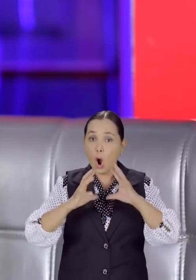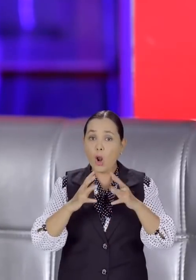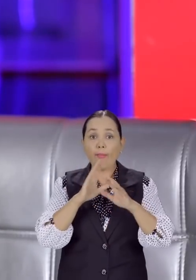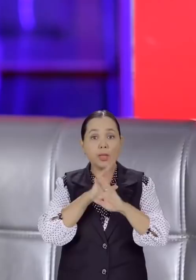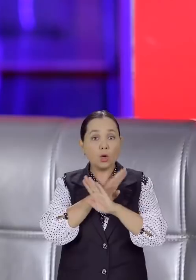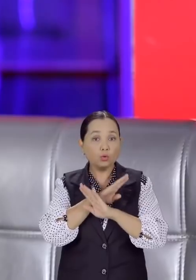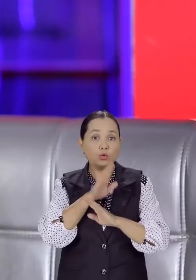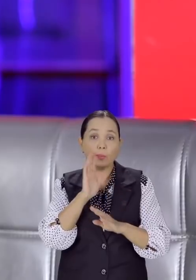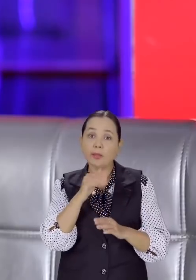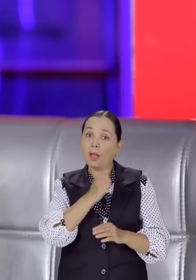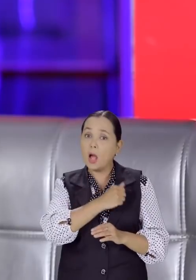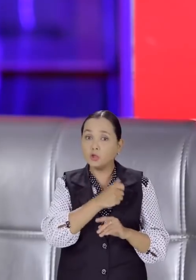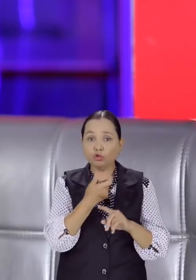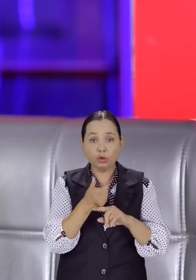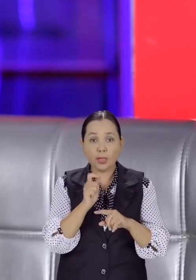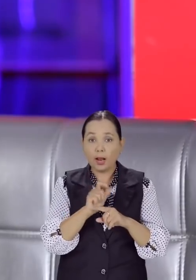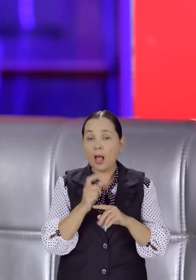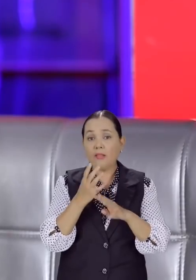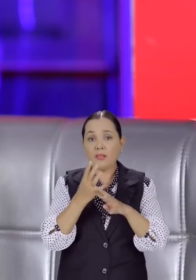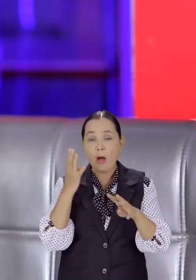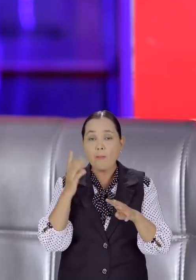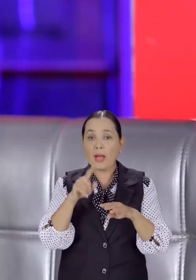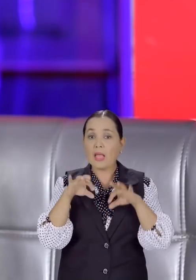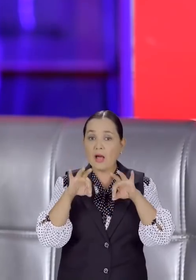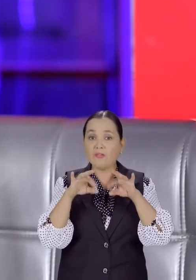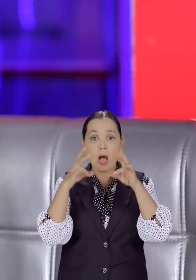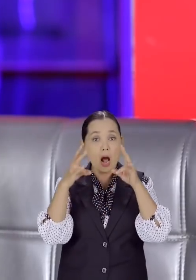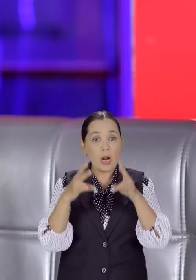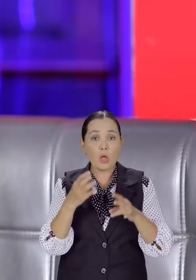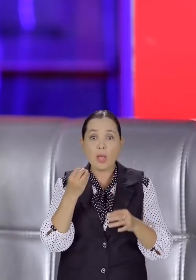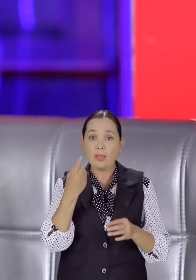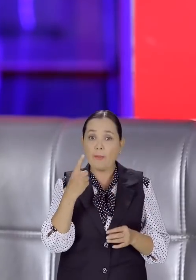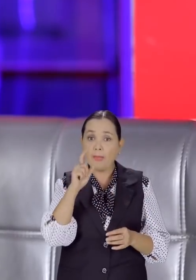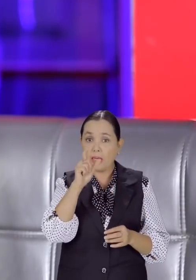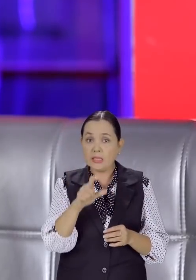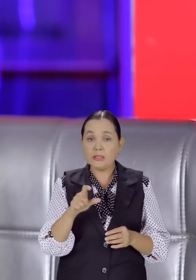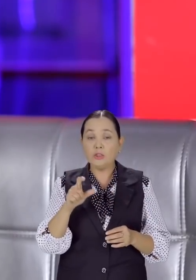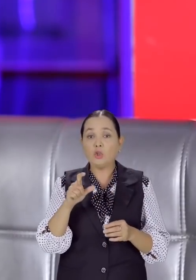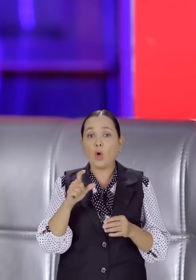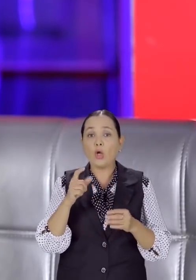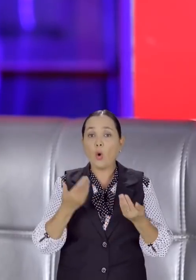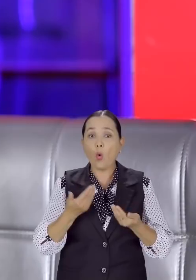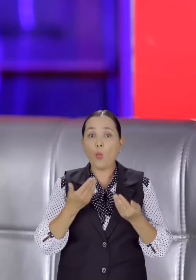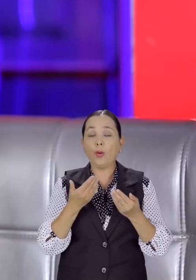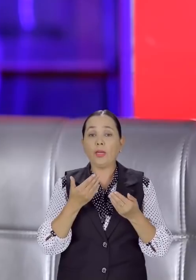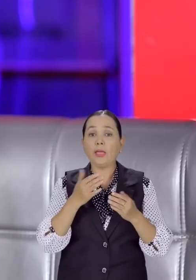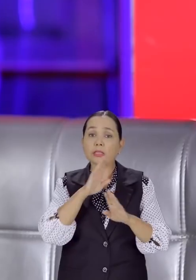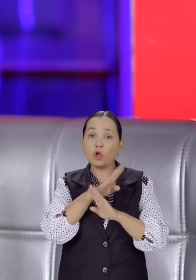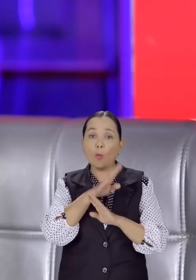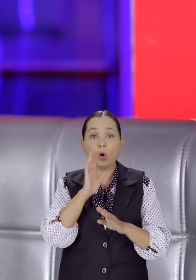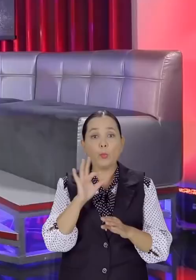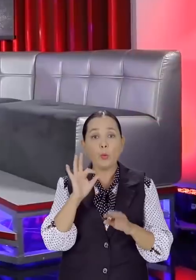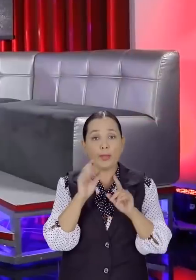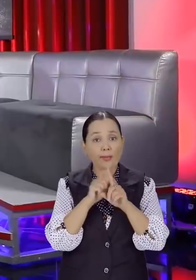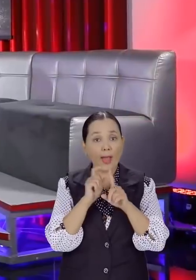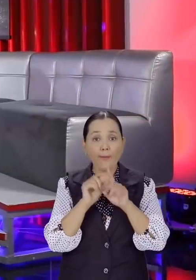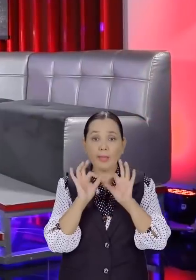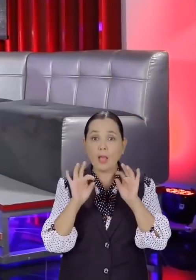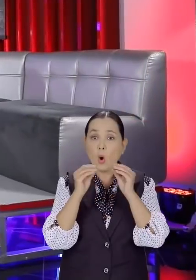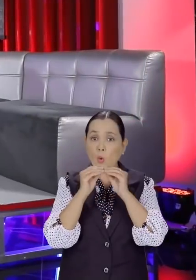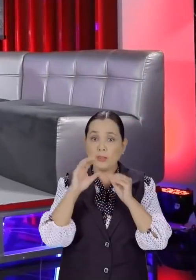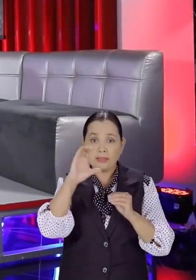ko'z yumayotgani achinarli. Navbatdagi avtohalokatda ham yana bir insonning umriga zomin bo'lingani haqida gap ketadi.